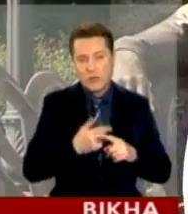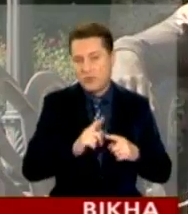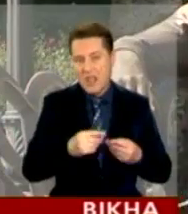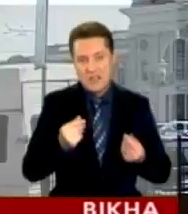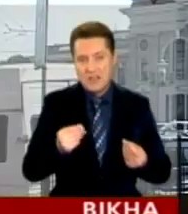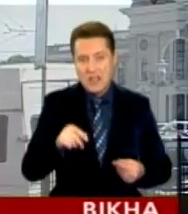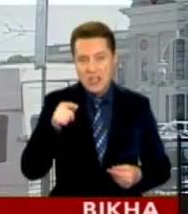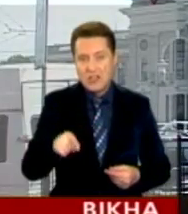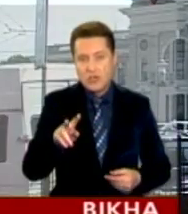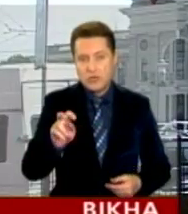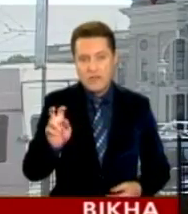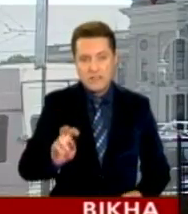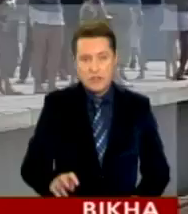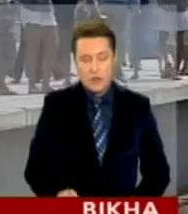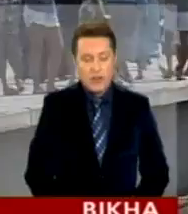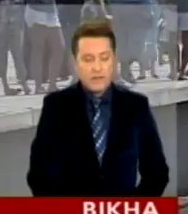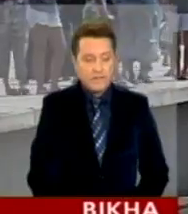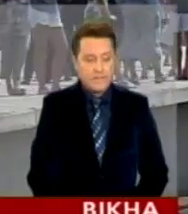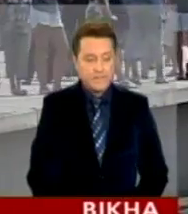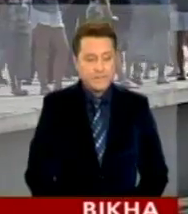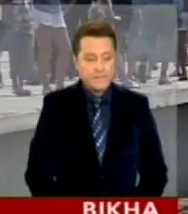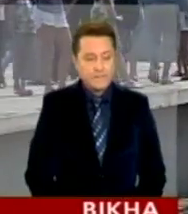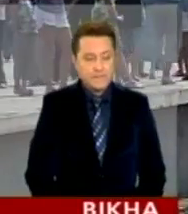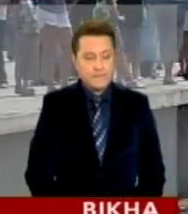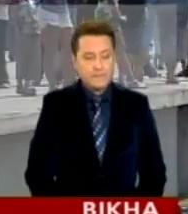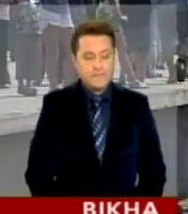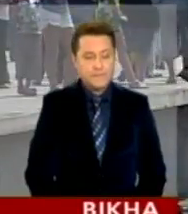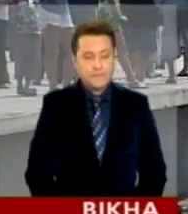Яншар, Олекса Мироненко, Ірина Заїка, Діана Спляренко та Юлія Фінгарет. Програма «Вікна» СТБ.